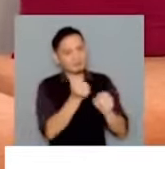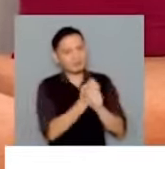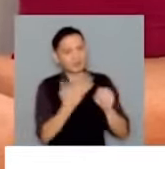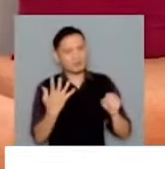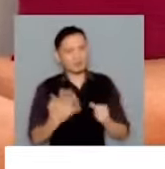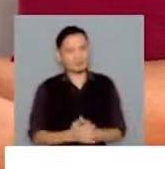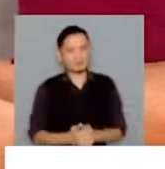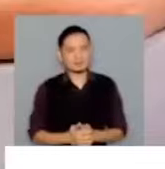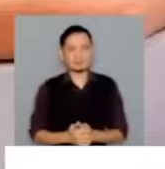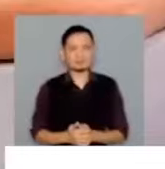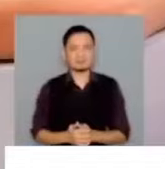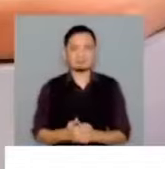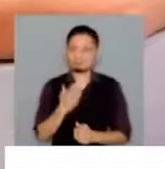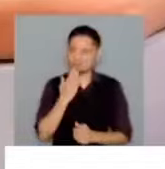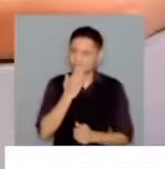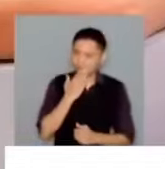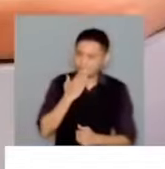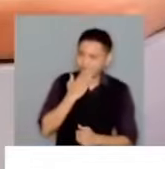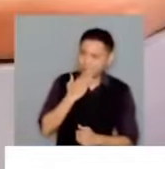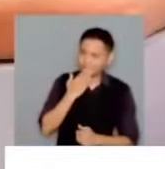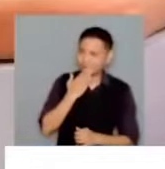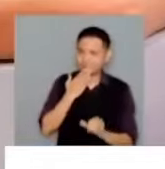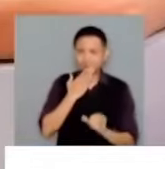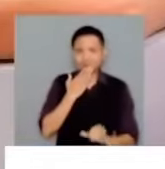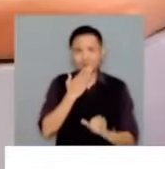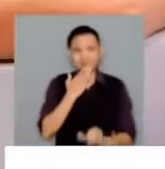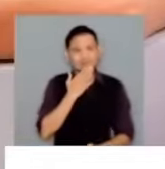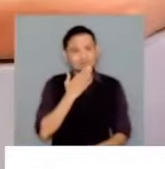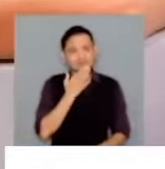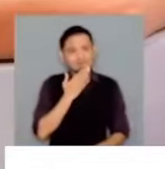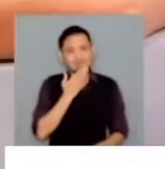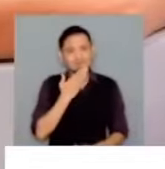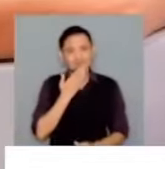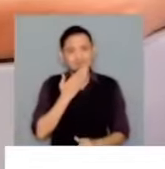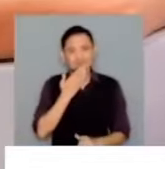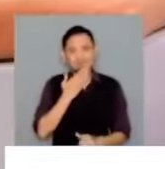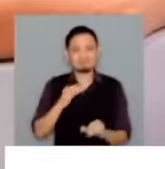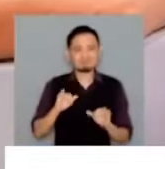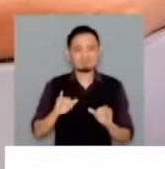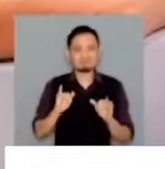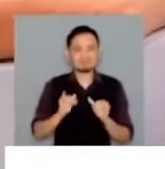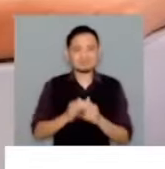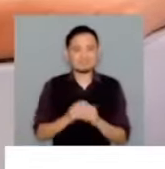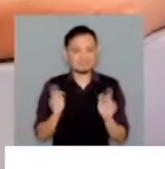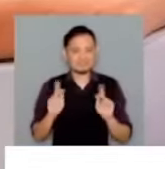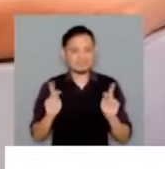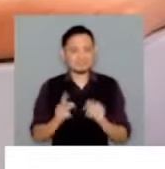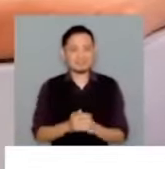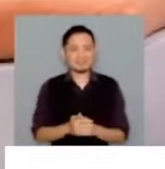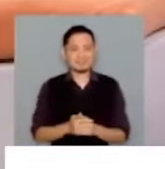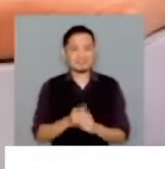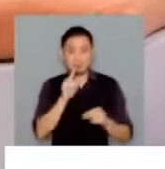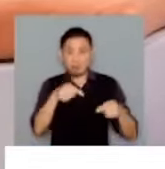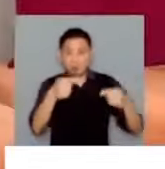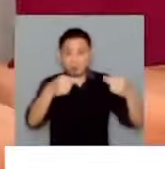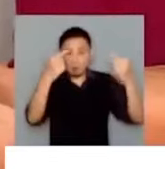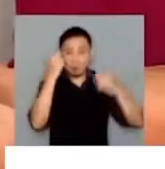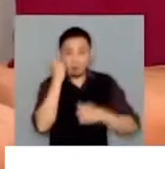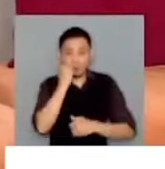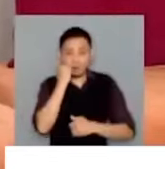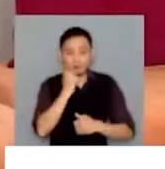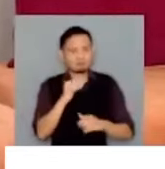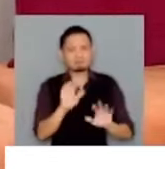you in my life. Thank you for everything. Jelay, parang charot-charot lang yun. Love na love po kahit mag-away kami. Hindi ko po yun, minsan